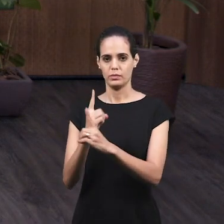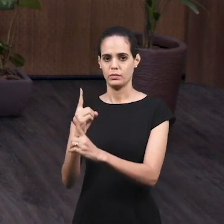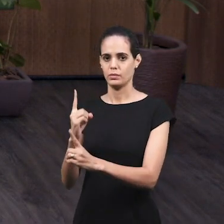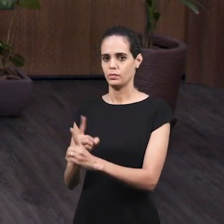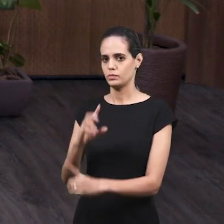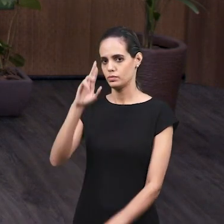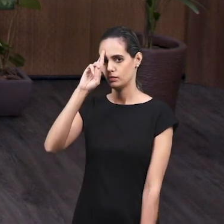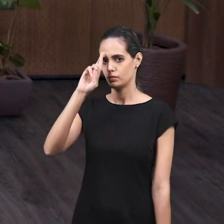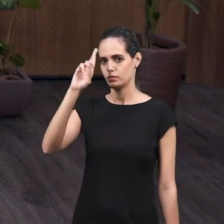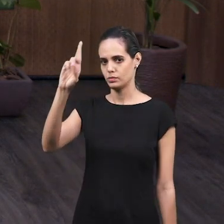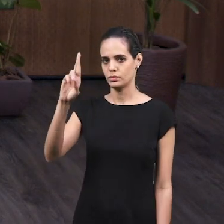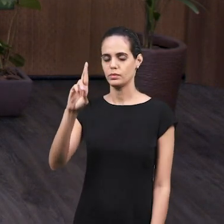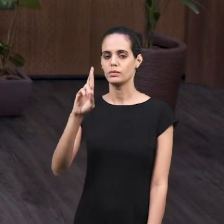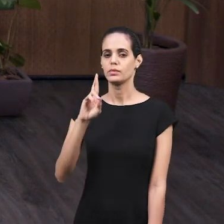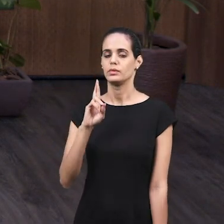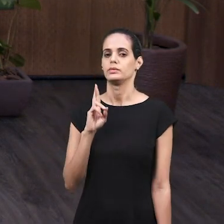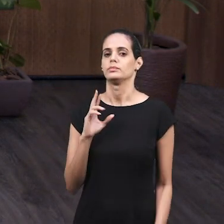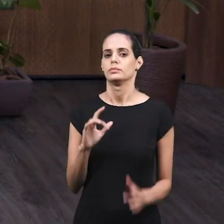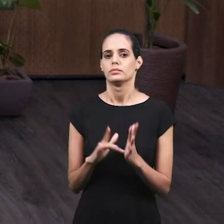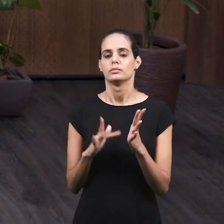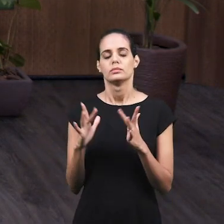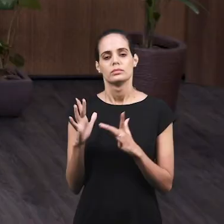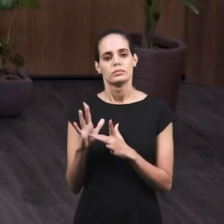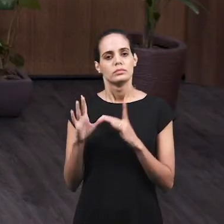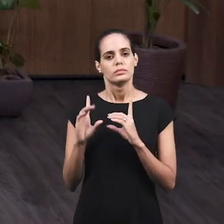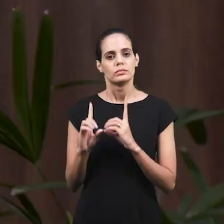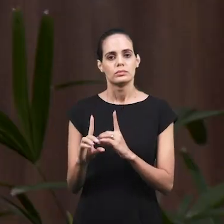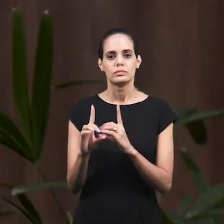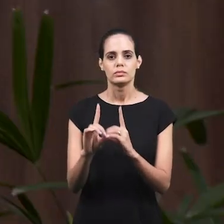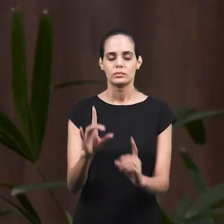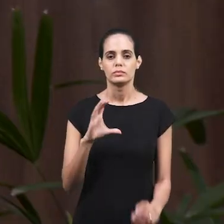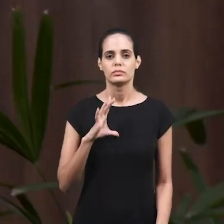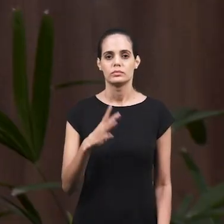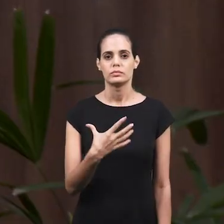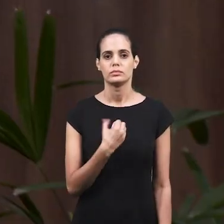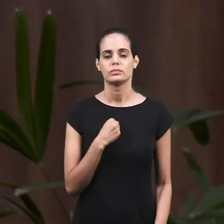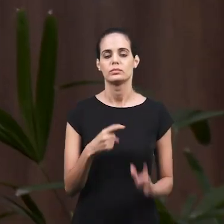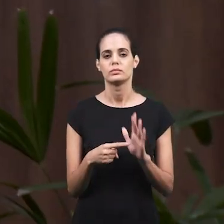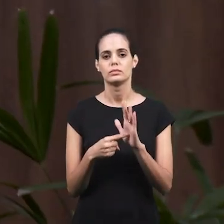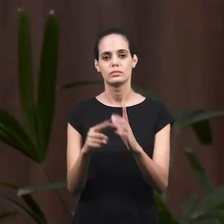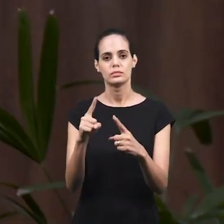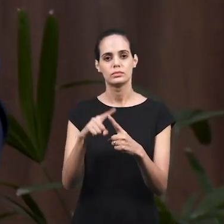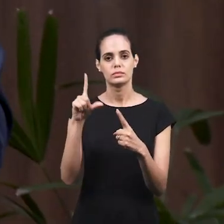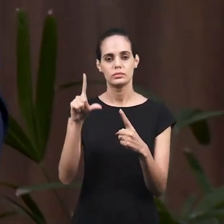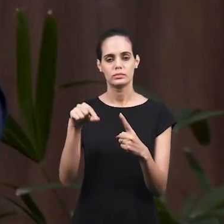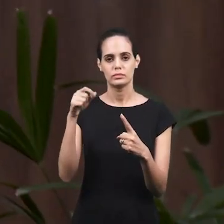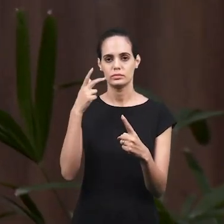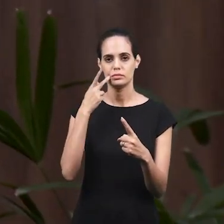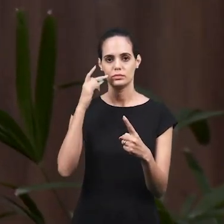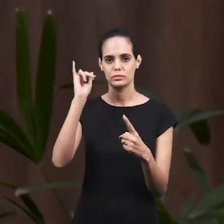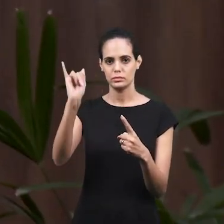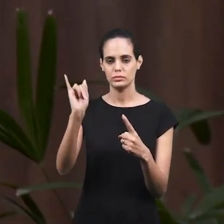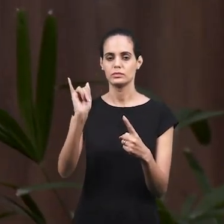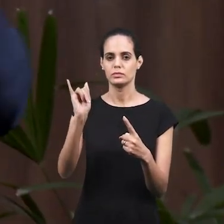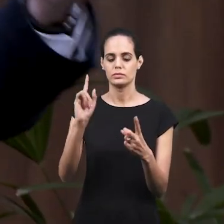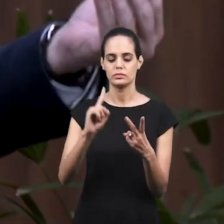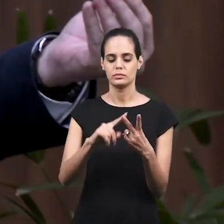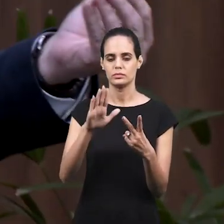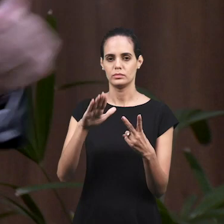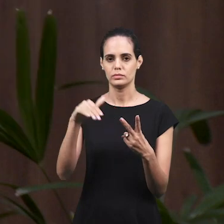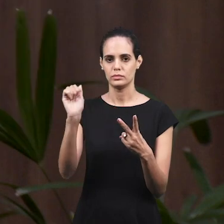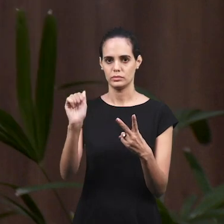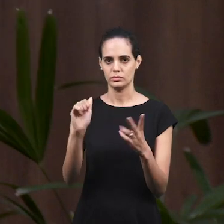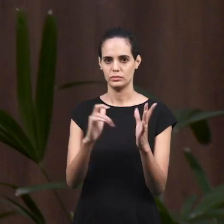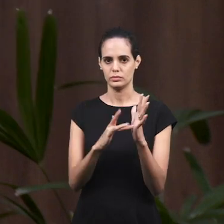ces rencontres avec le Seigneur Jésus. La doctrine du salut consiste en quoi? Dans l'élection de